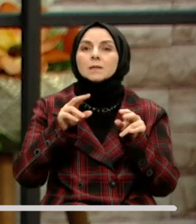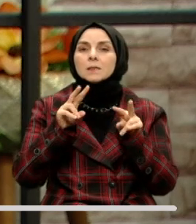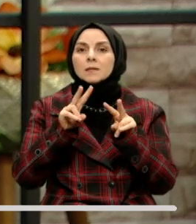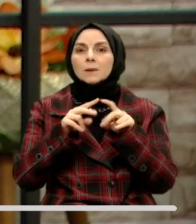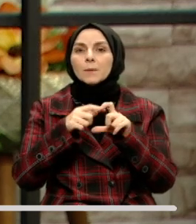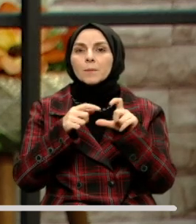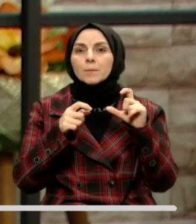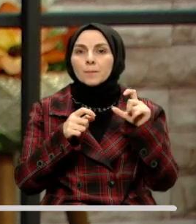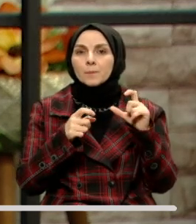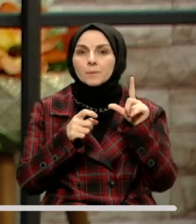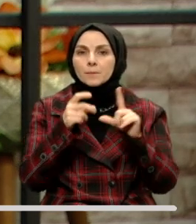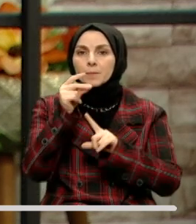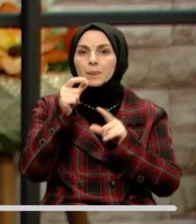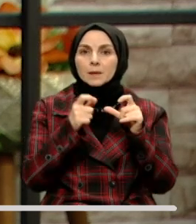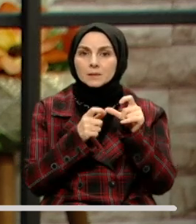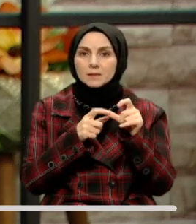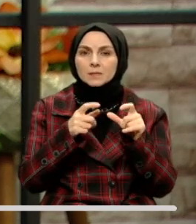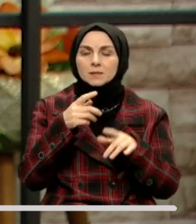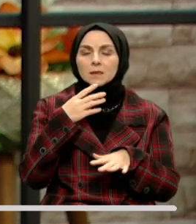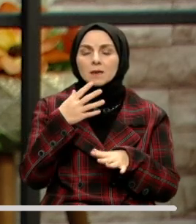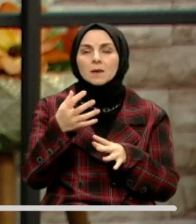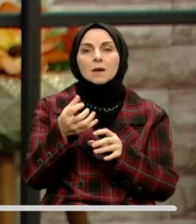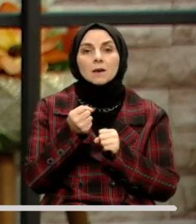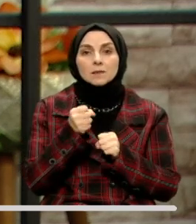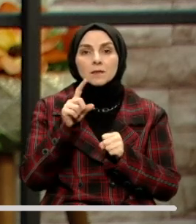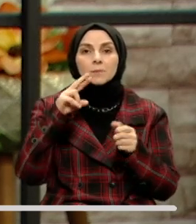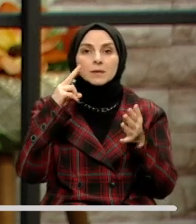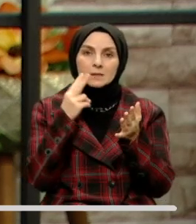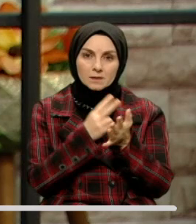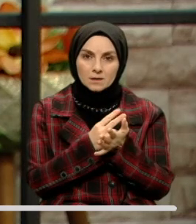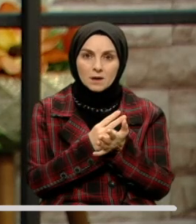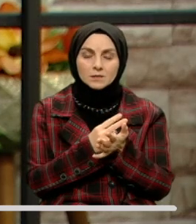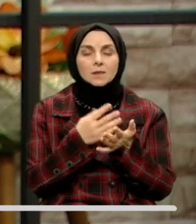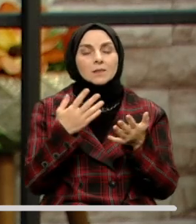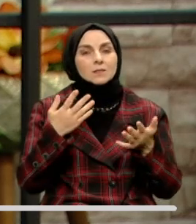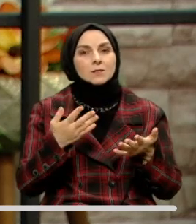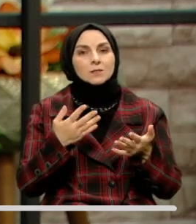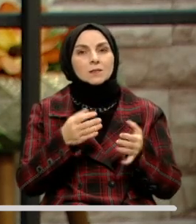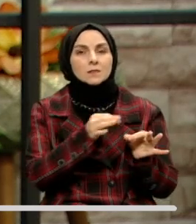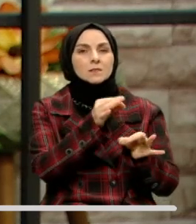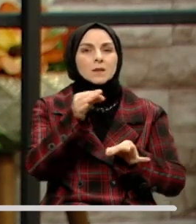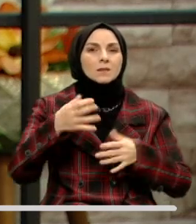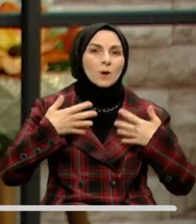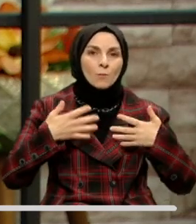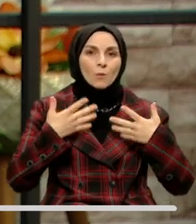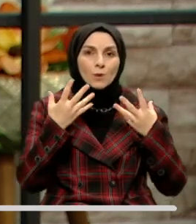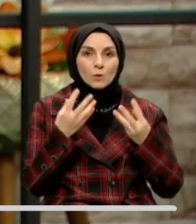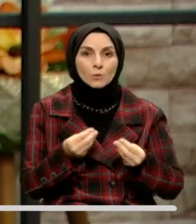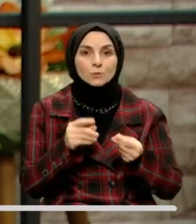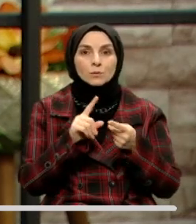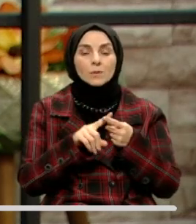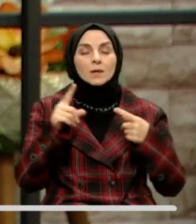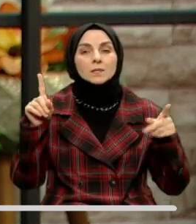Moralini düzeltelim ordumuzun, güçlü bir şekilde bir şiir, bir istiklal marşı yazılsın, 500 lirada ödül konulsun